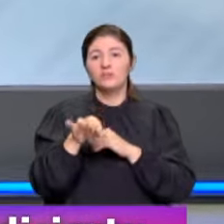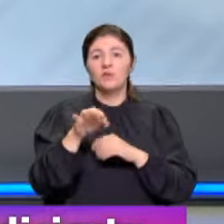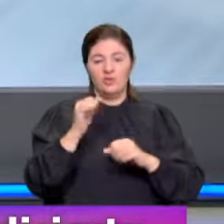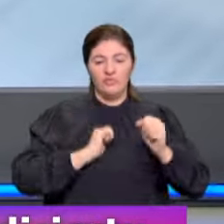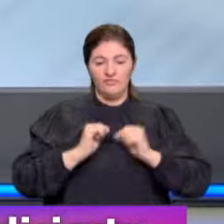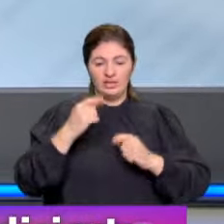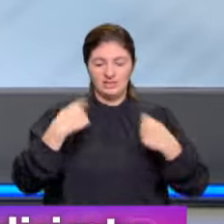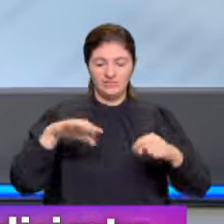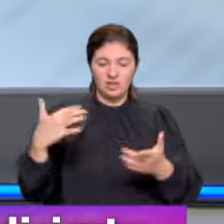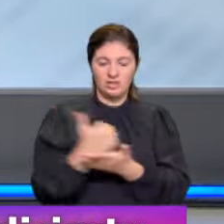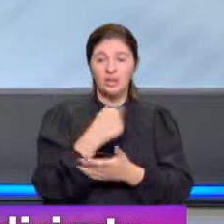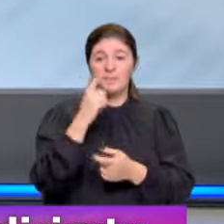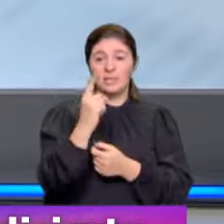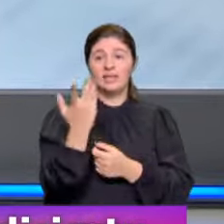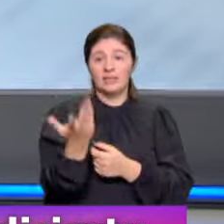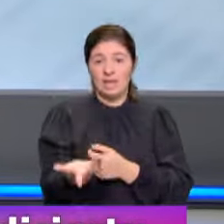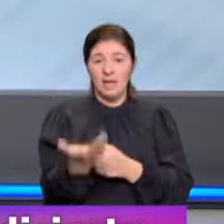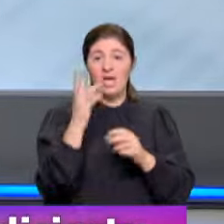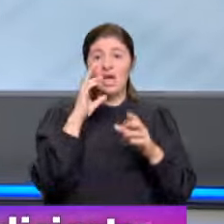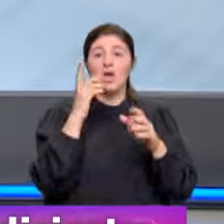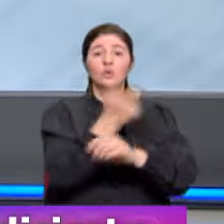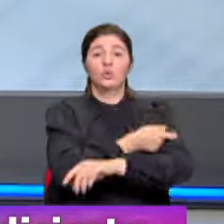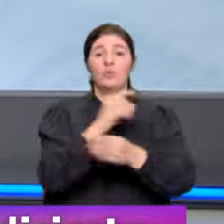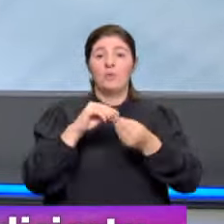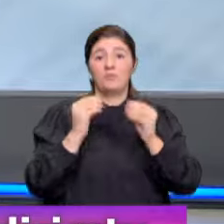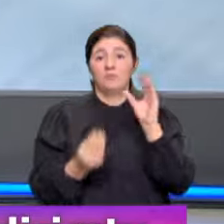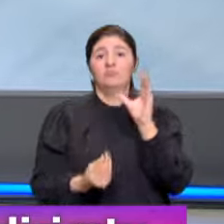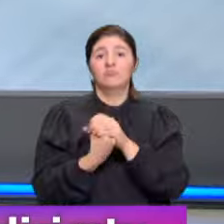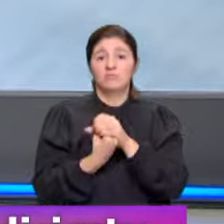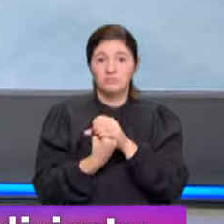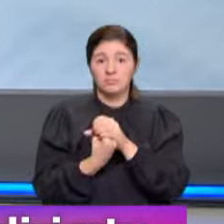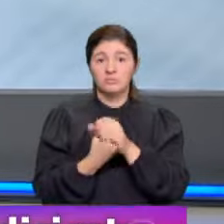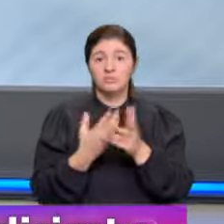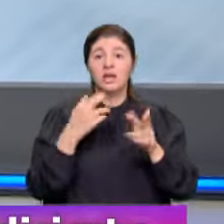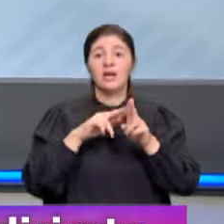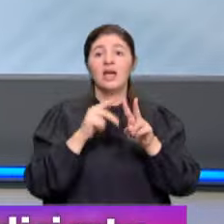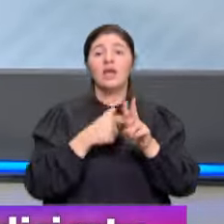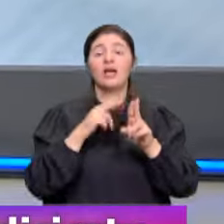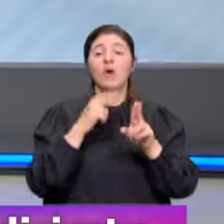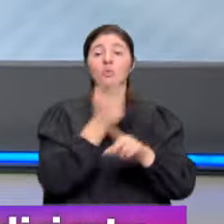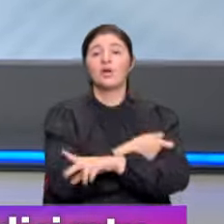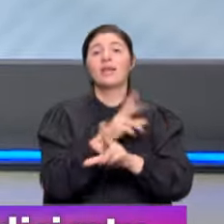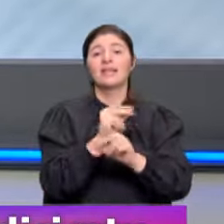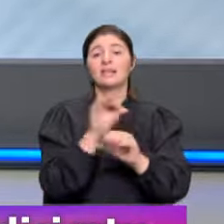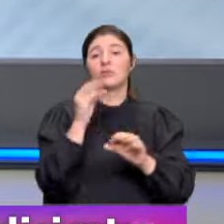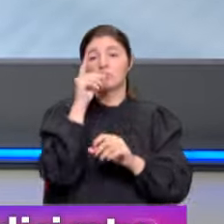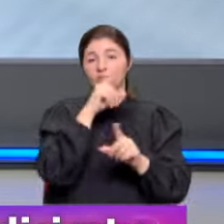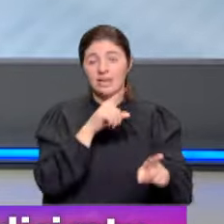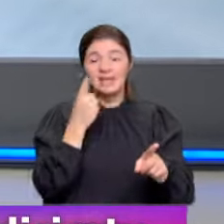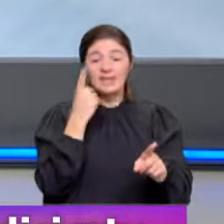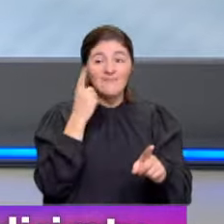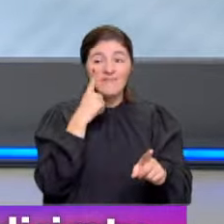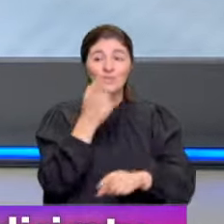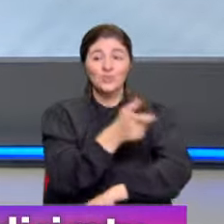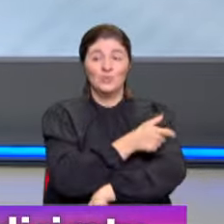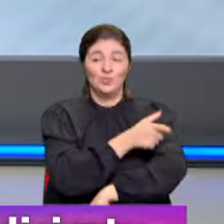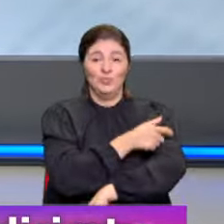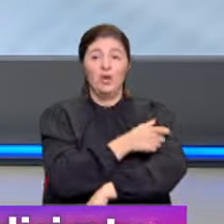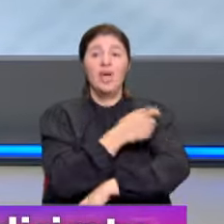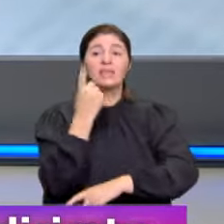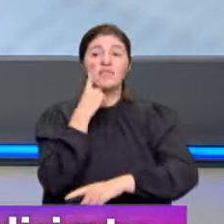sınavını kazananlar Bir de barınma çilesi ile karşı karşıya KYK yurtları yetersiz olduğu için Yani devlet yurtları